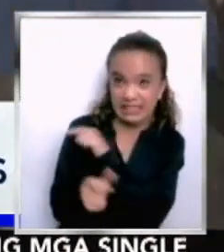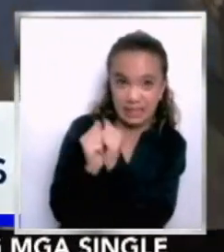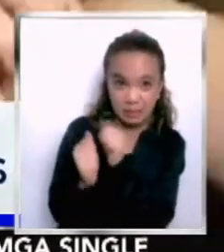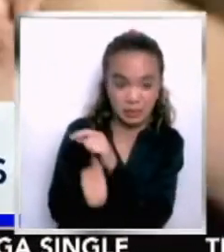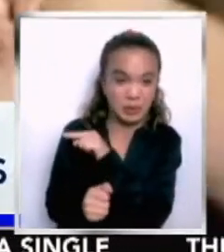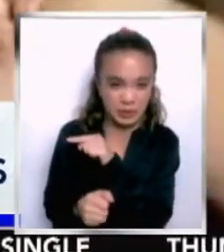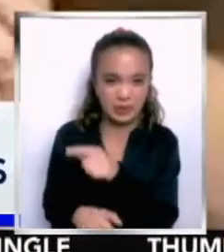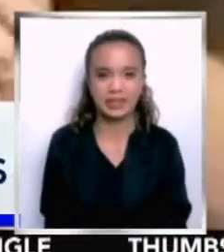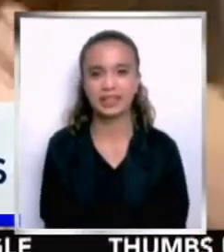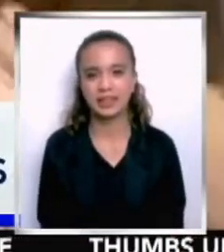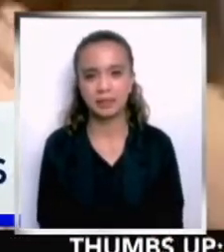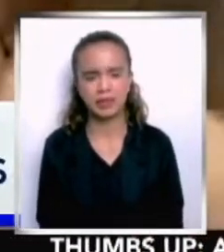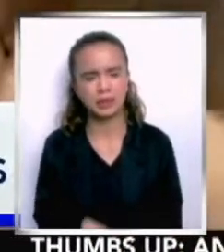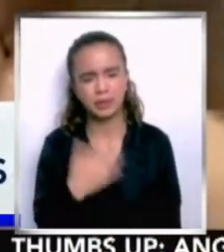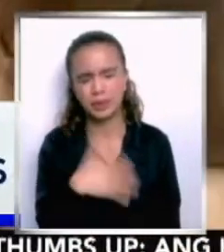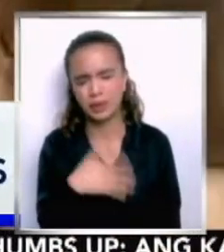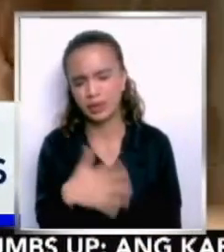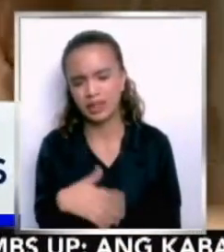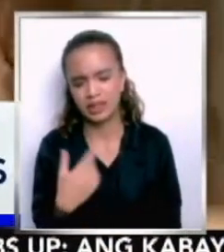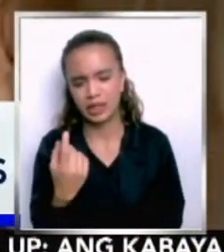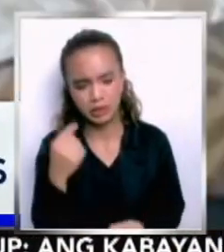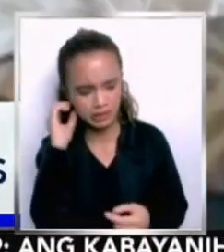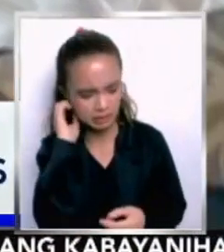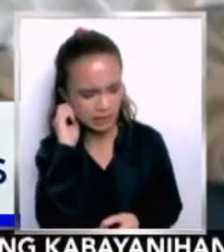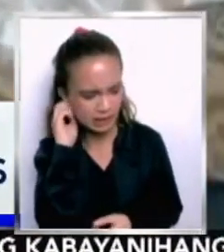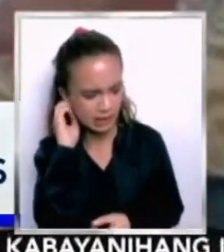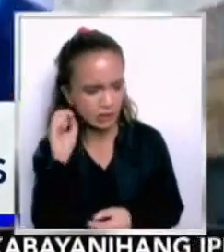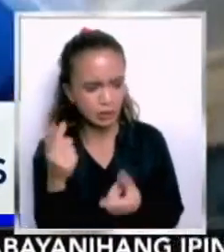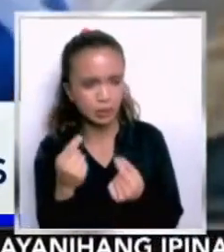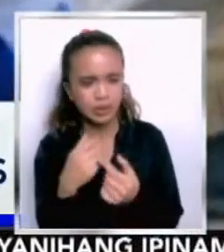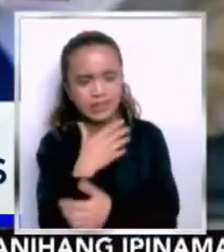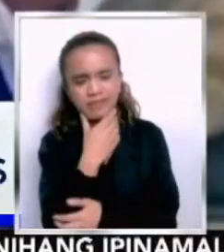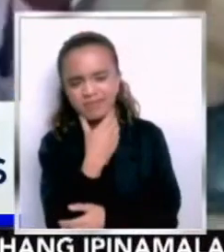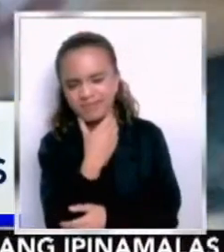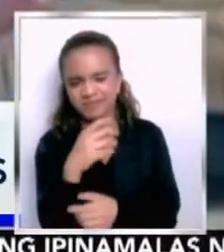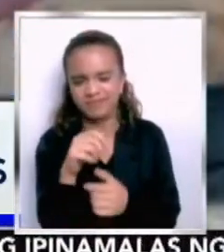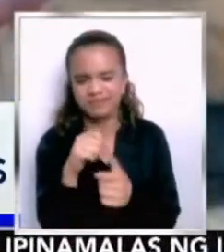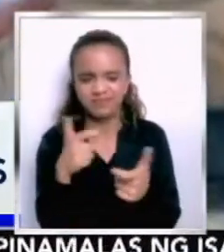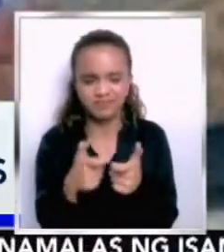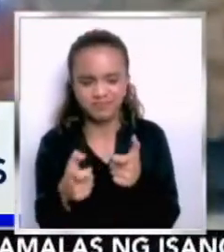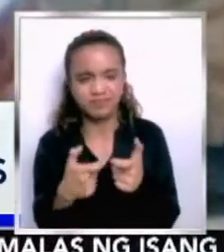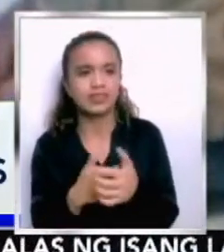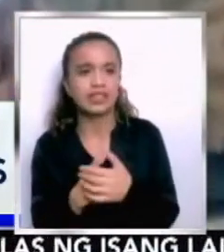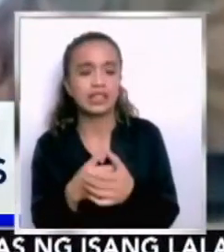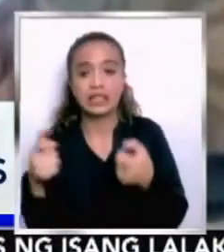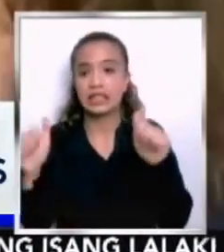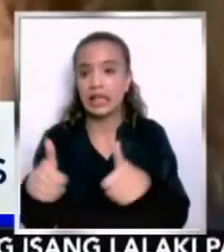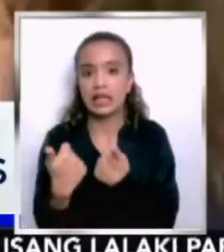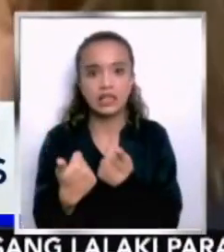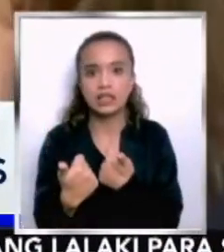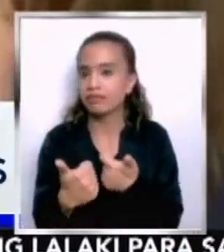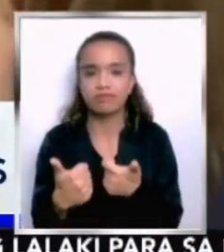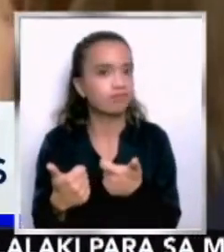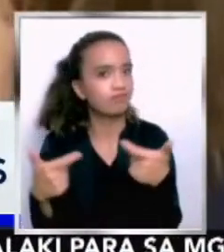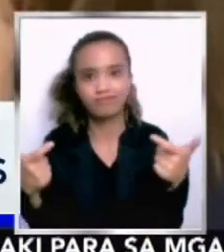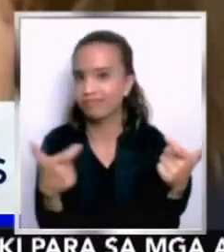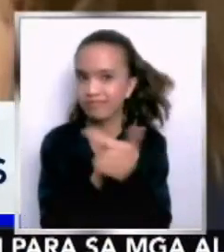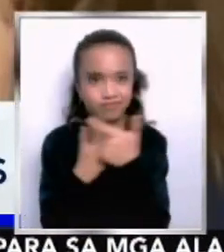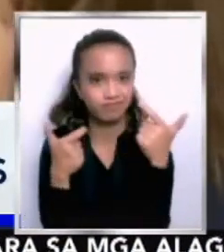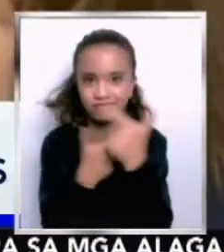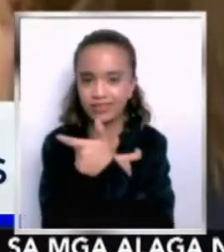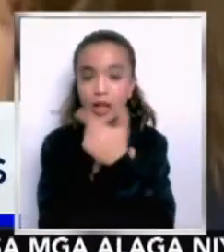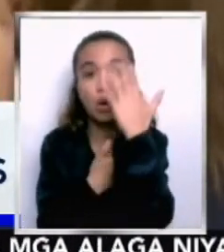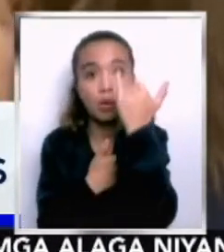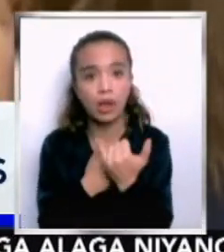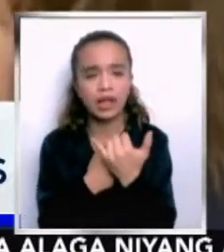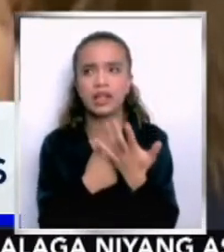Ang lalim na nagkuko ko sa kamay ko para lang hindi matawa. Challenge sa amin na hindi kami tumawa talaga sa eksena kasi ewan